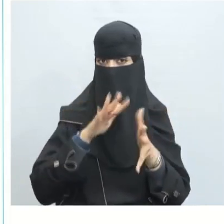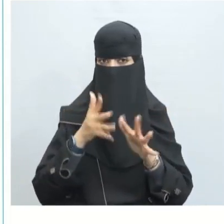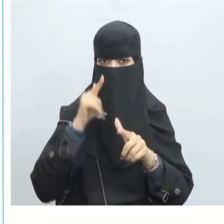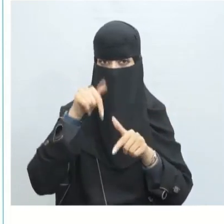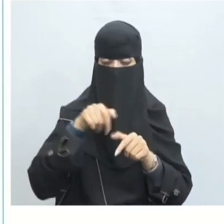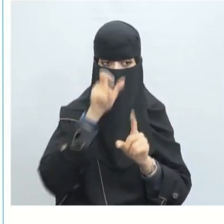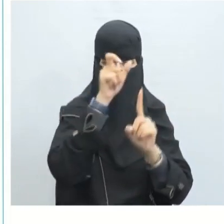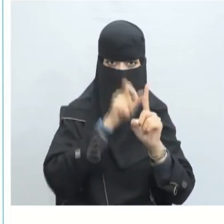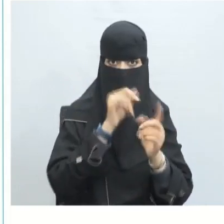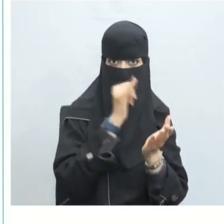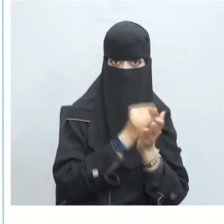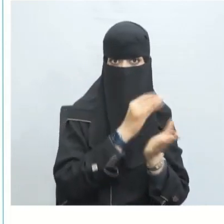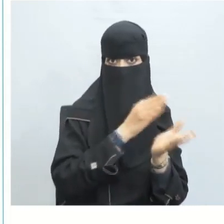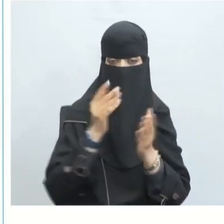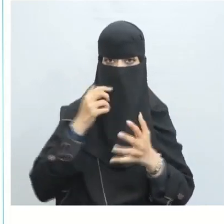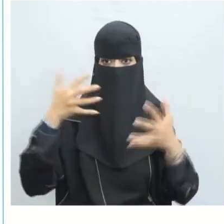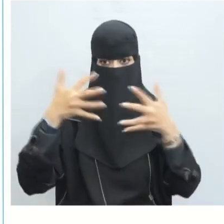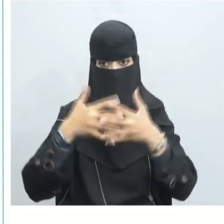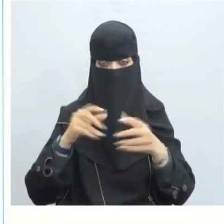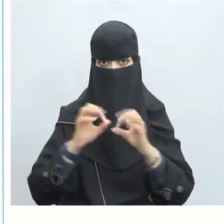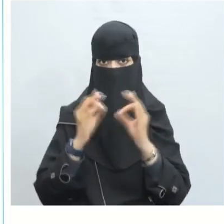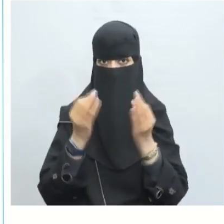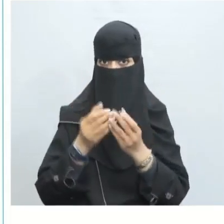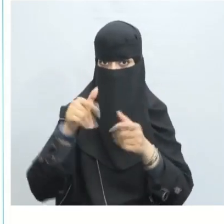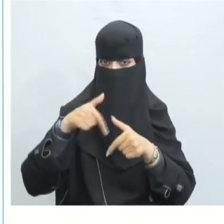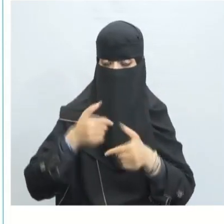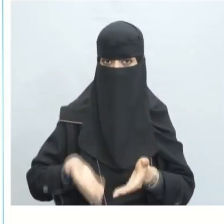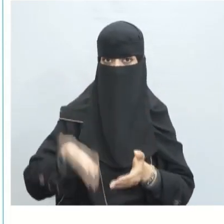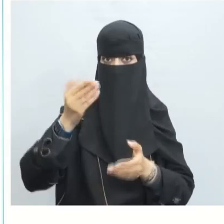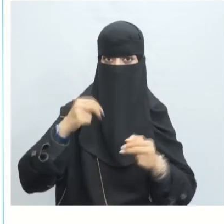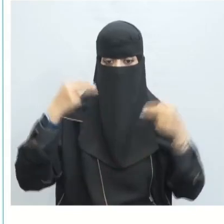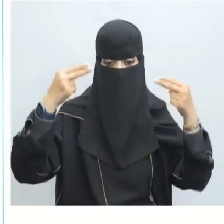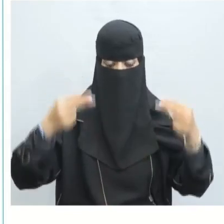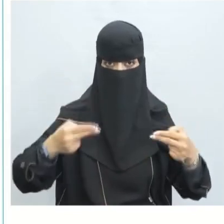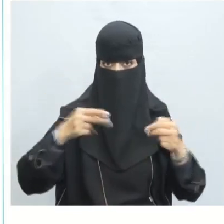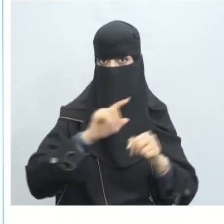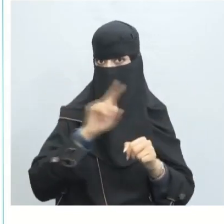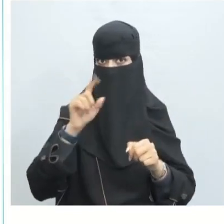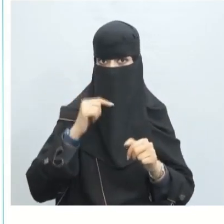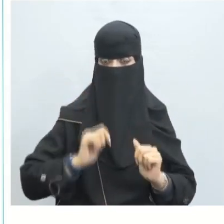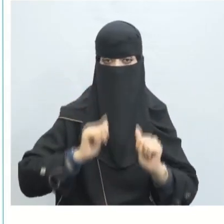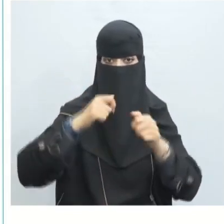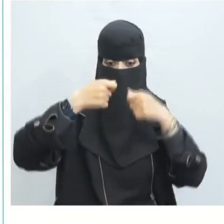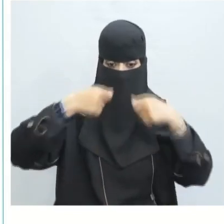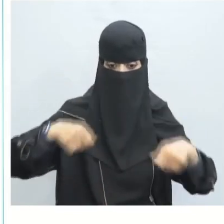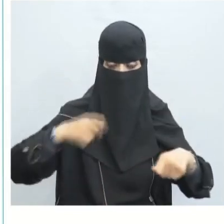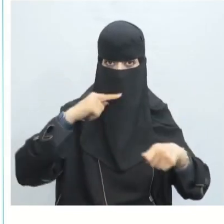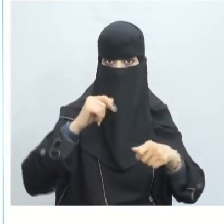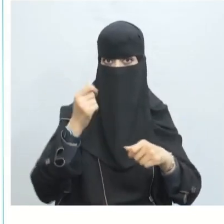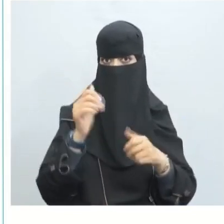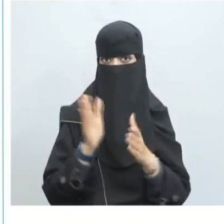هنالك راعي قد ياتي شراكه مجتمعيه تقيم فعاليه دون ان نقوم بدفع